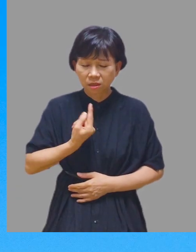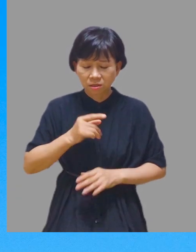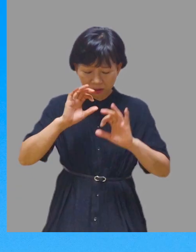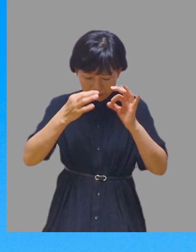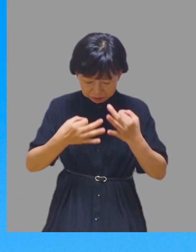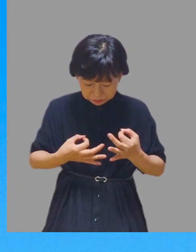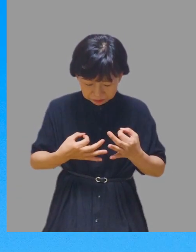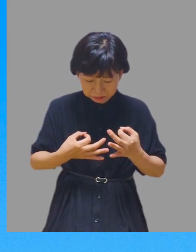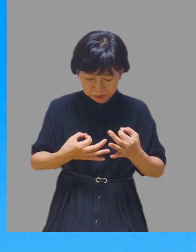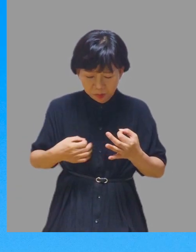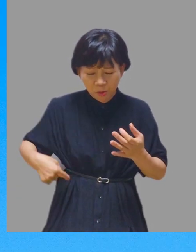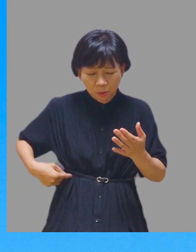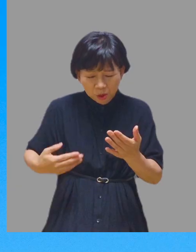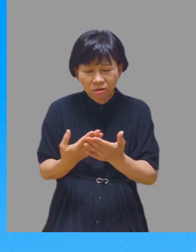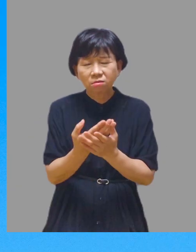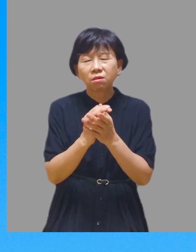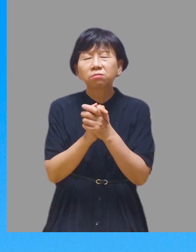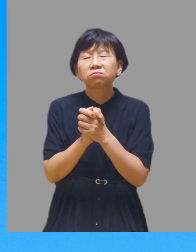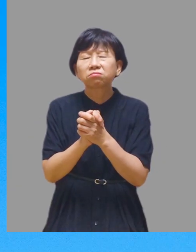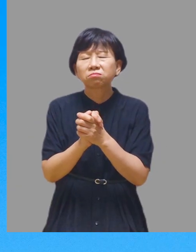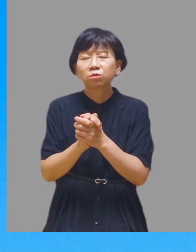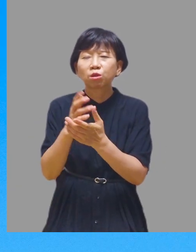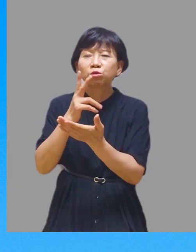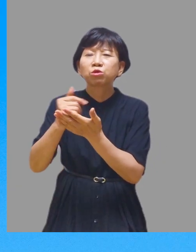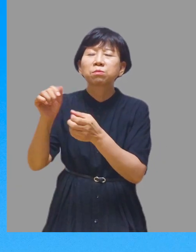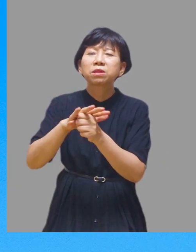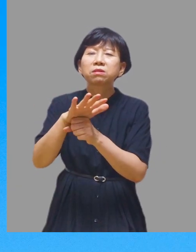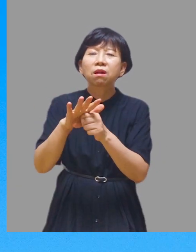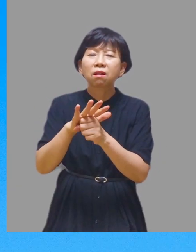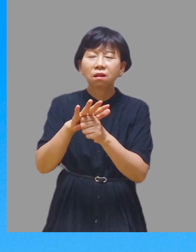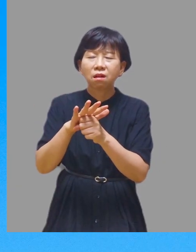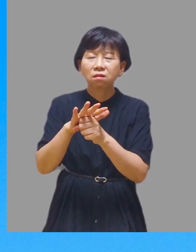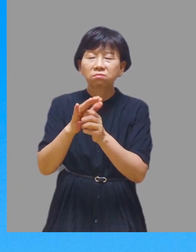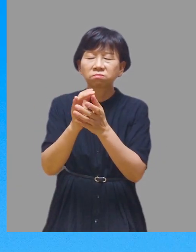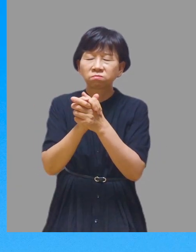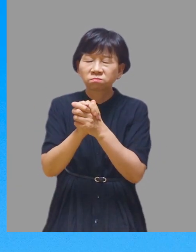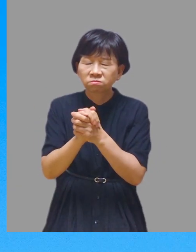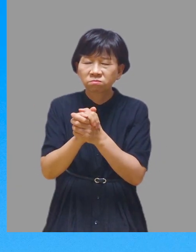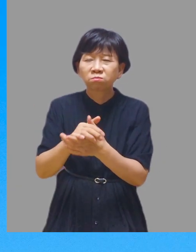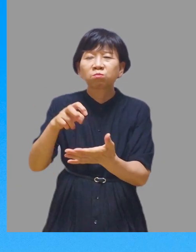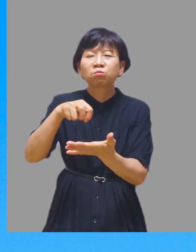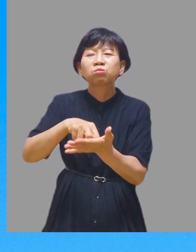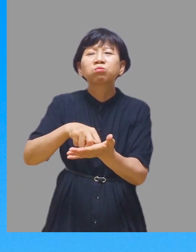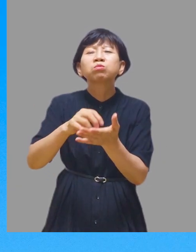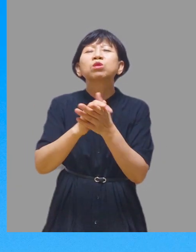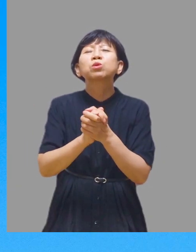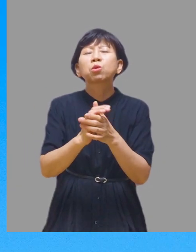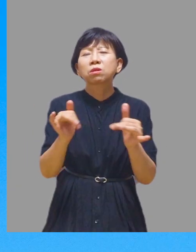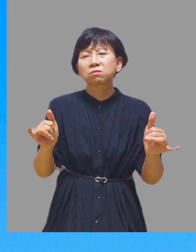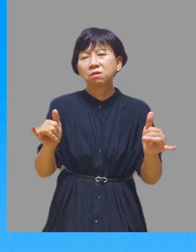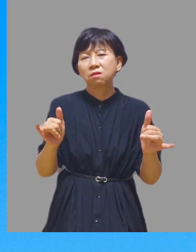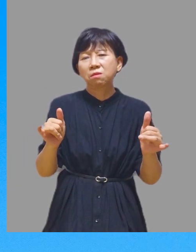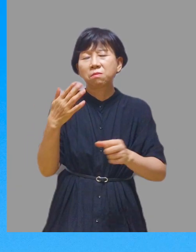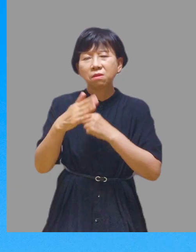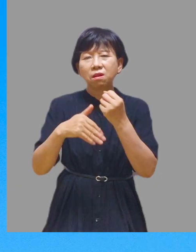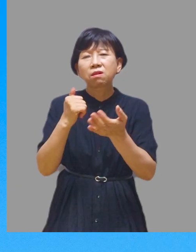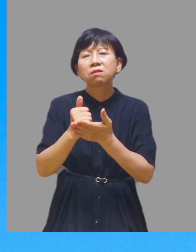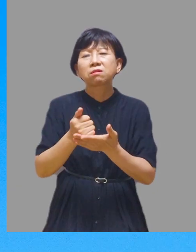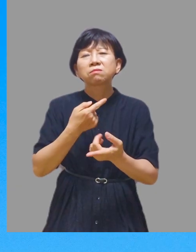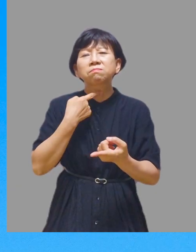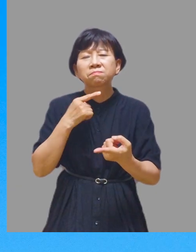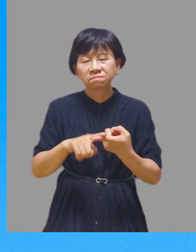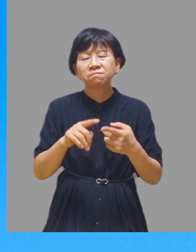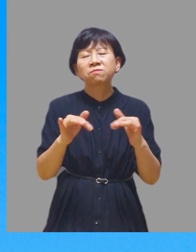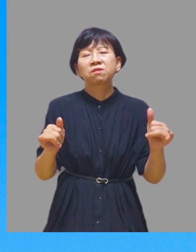무너진 마음을 돌아보고 주님의 사랑과 그 자비를 구하며 무릎 꿇는 사람인 줄 믿습니다. 오늘